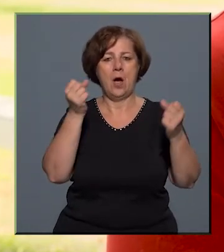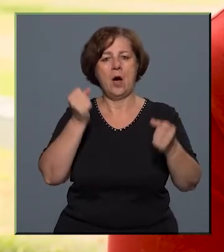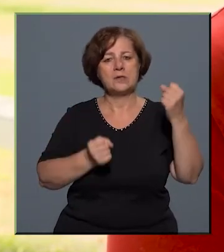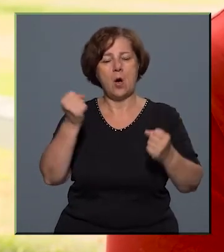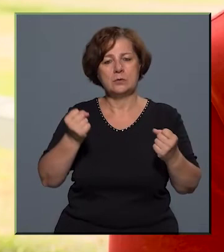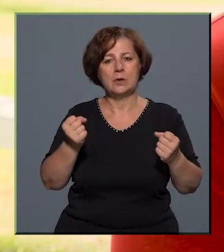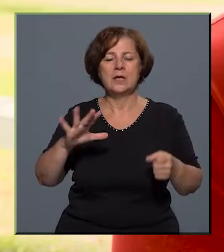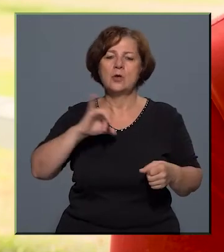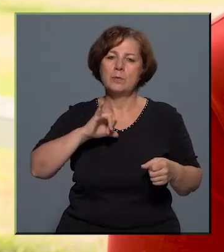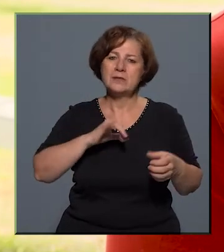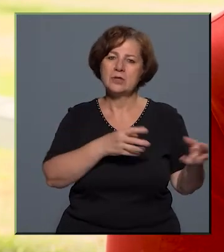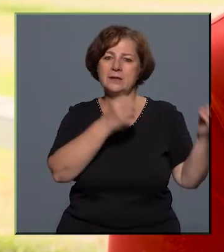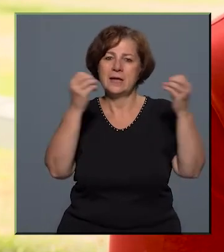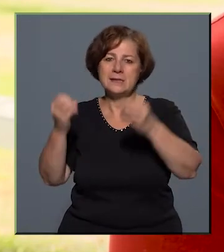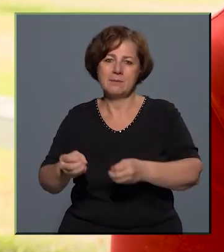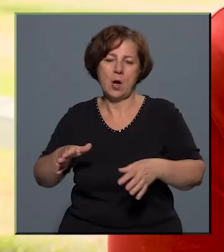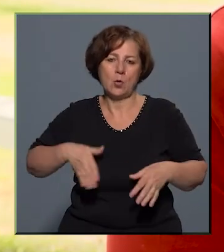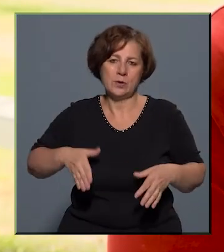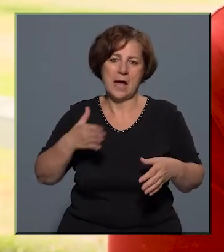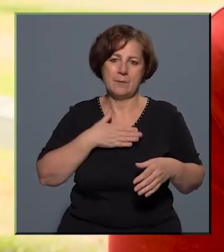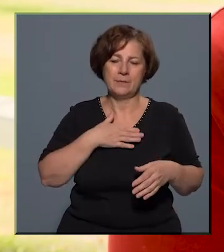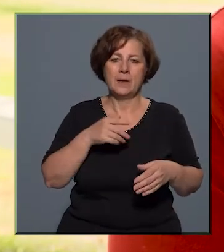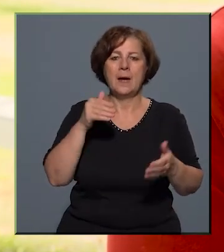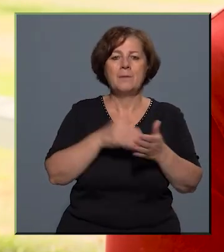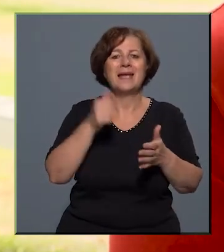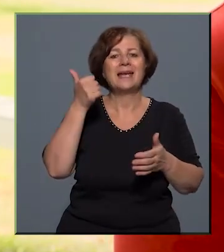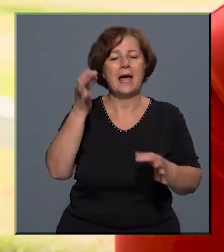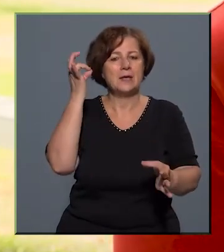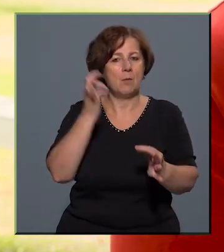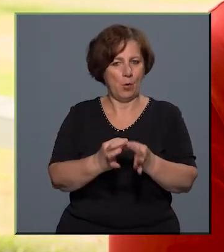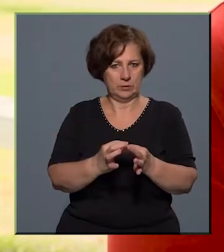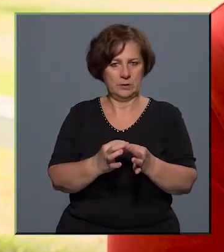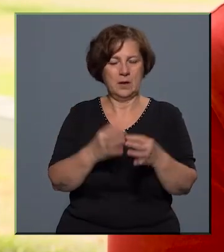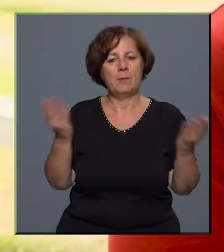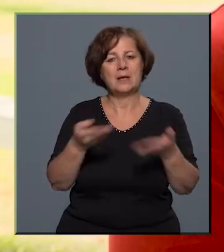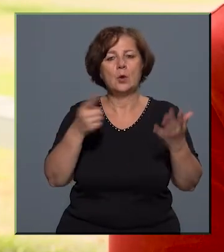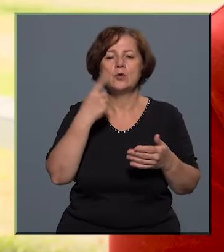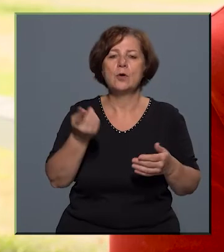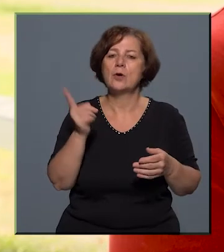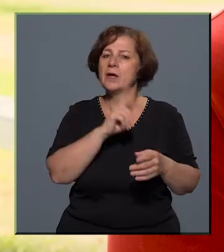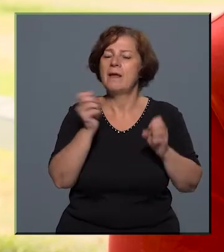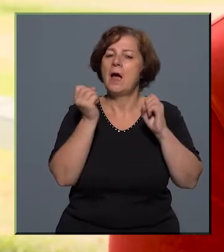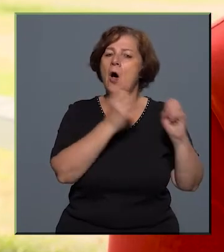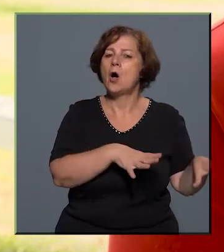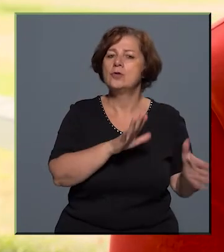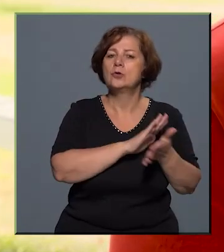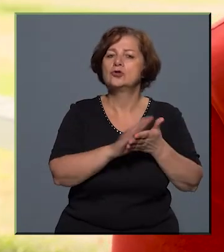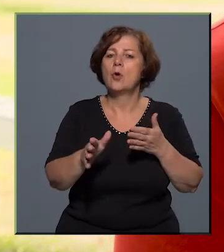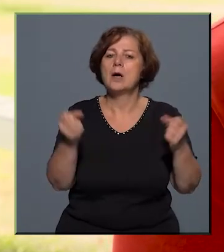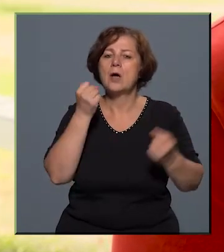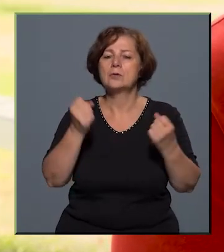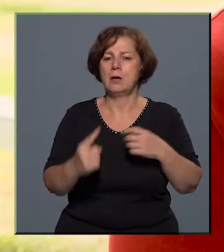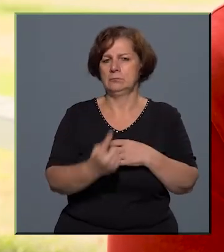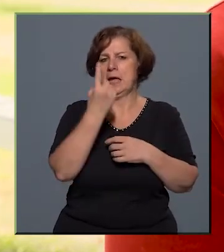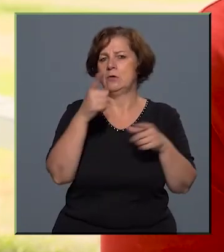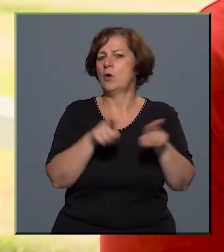akkor úgy biztonságosan teszem be a kiskutyámat. Még egy pont, mert nagyon könnyű mondani, hogy ne hagyjuk sose a kutyát